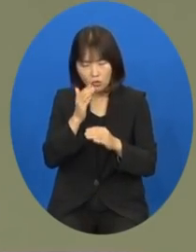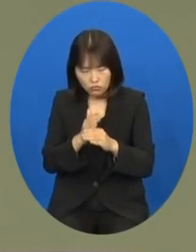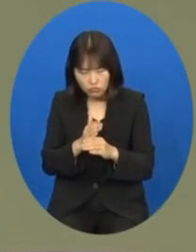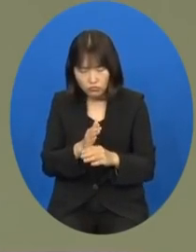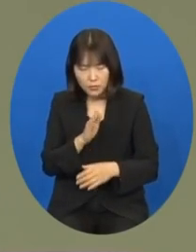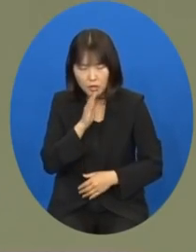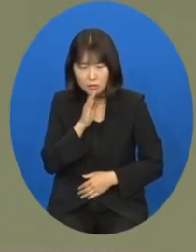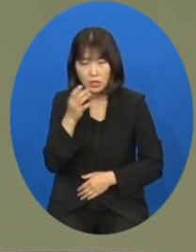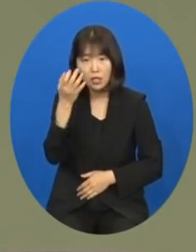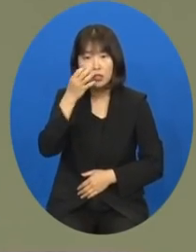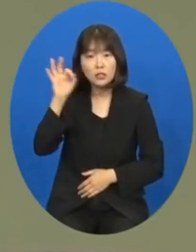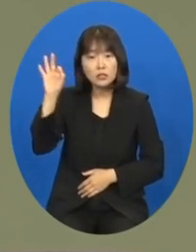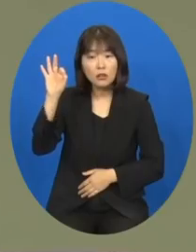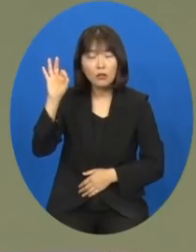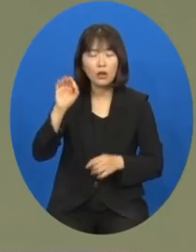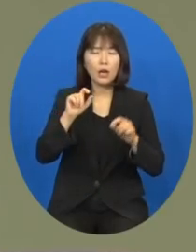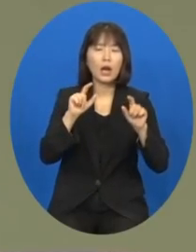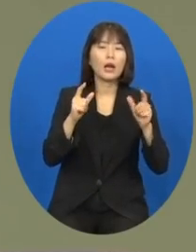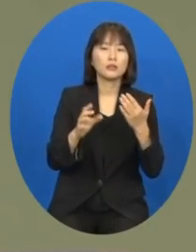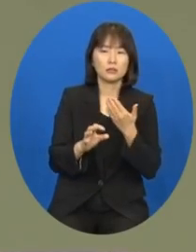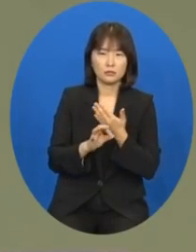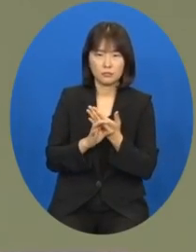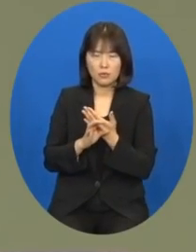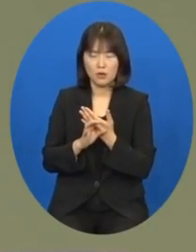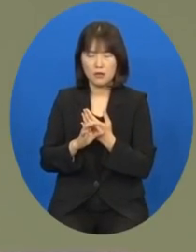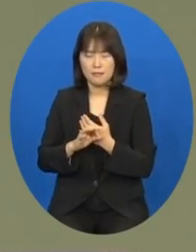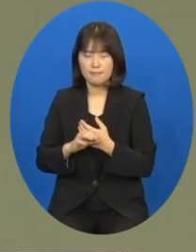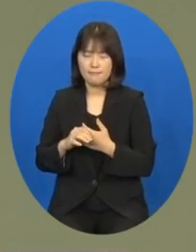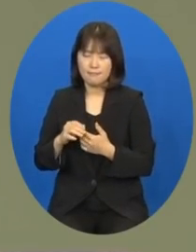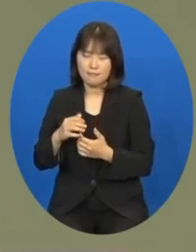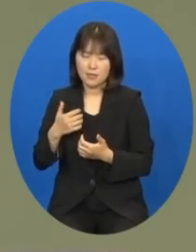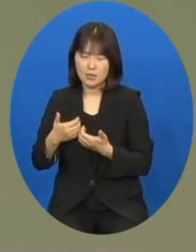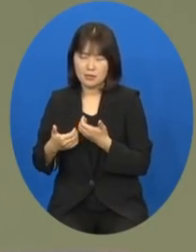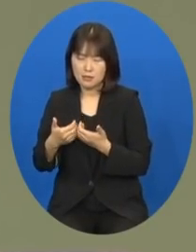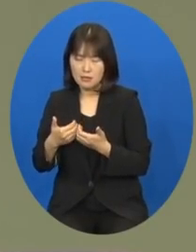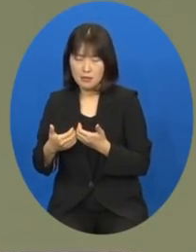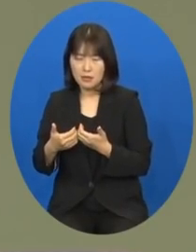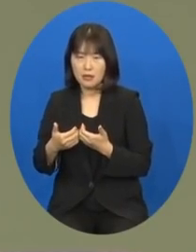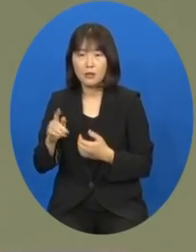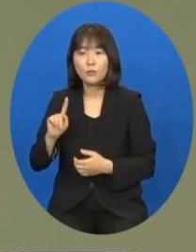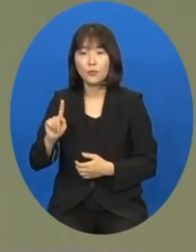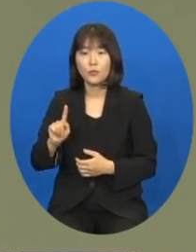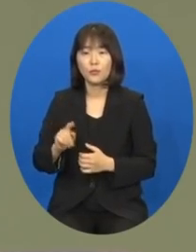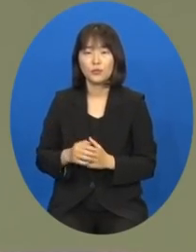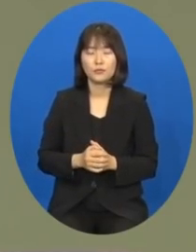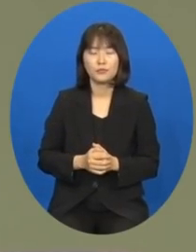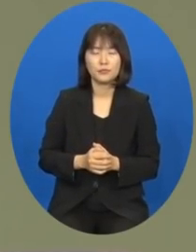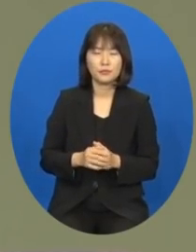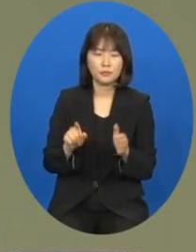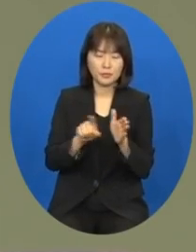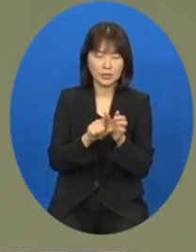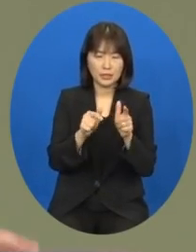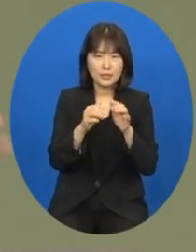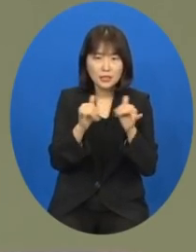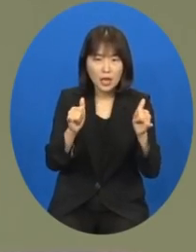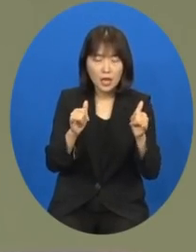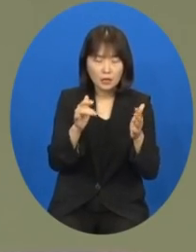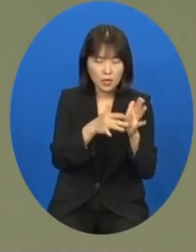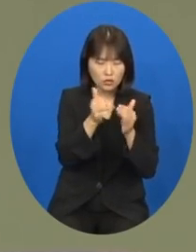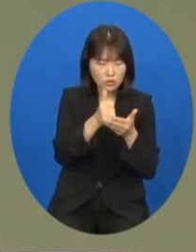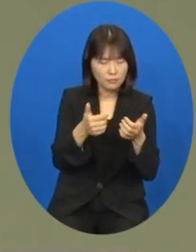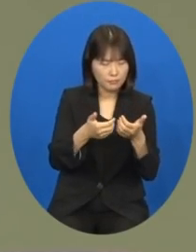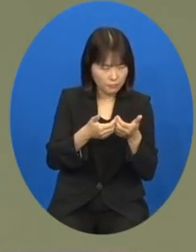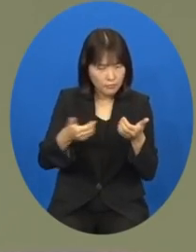아니면 불쾌 에 하십니까 결국 믿지 않는 이들은 예수님을 떠나 가게 되죠 예수님을